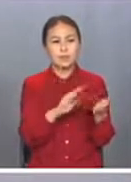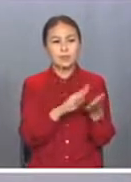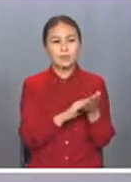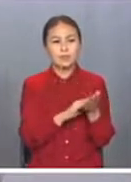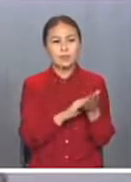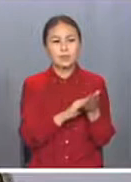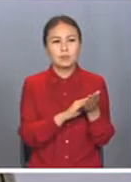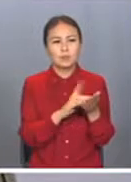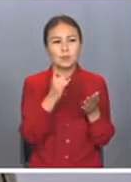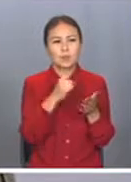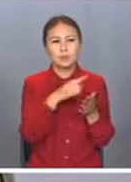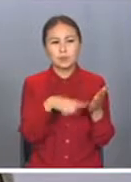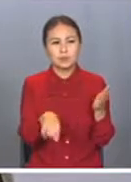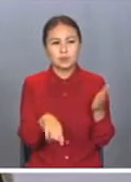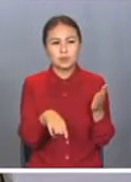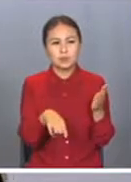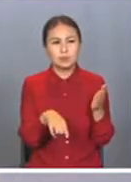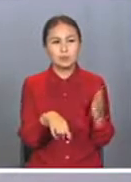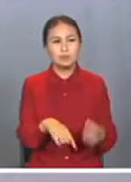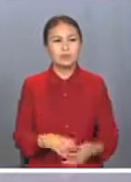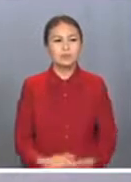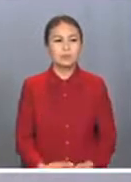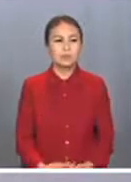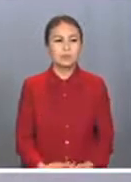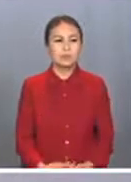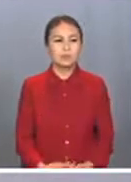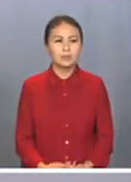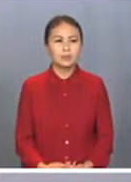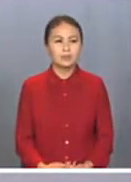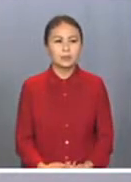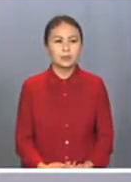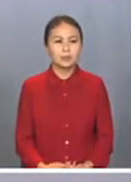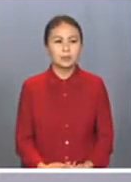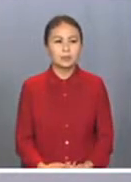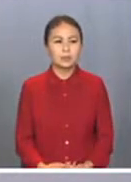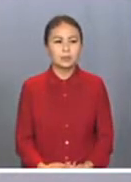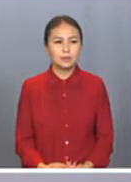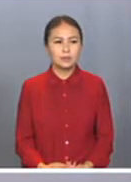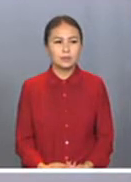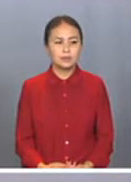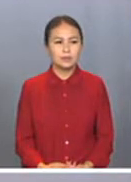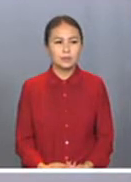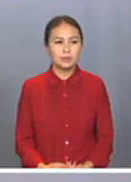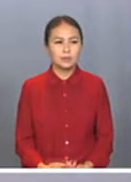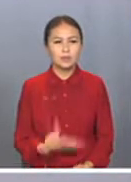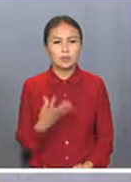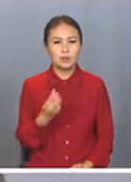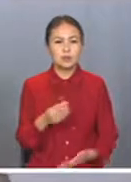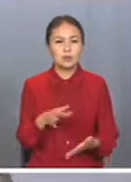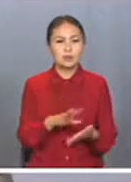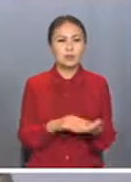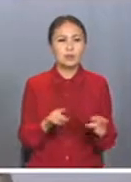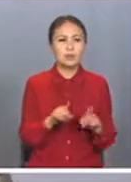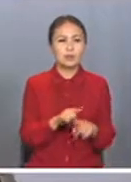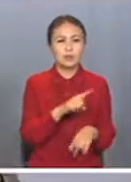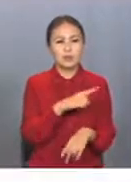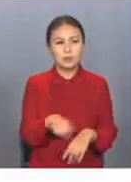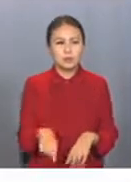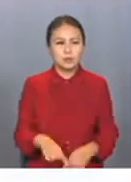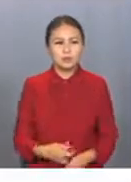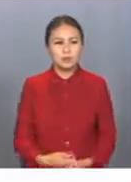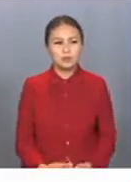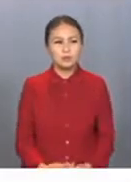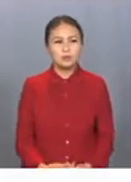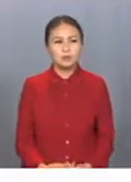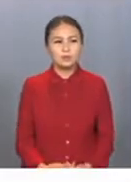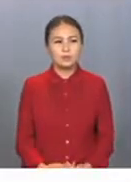оның біреуін сызып тастаймыз қайталанбас үшін. Және мына 2 тағы да қайталанып тұр. Оны да сызып тастаймыз.